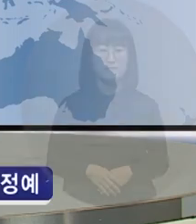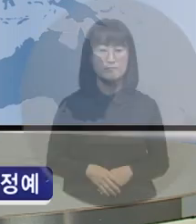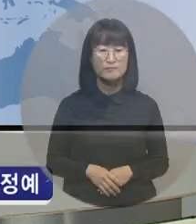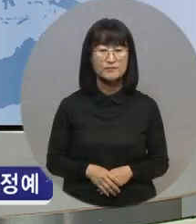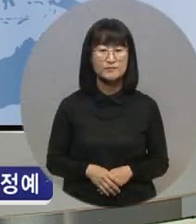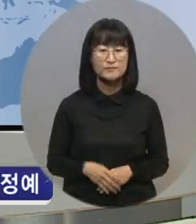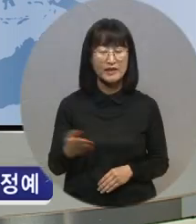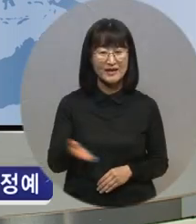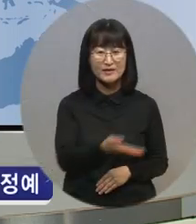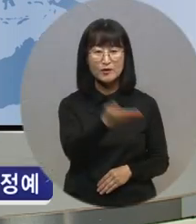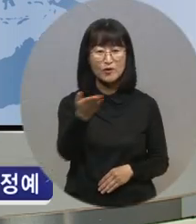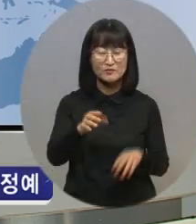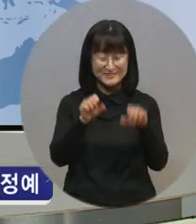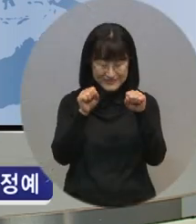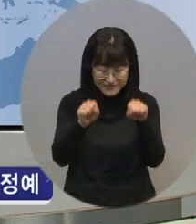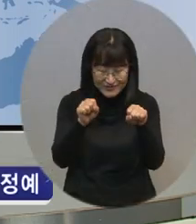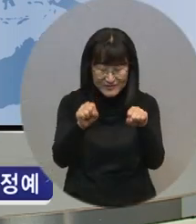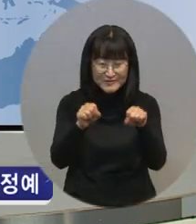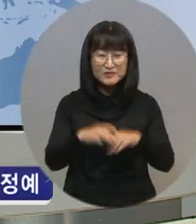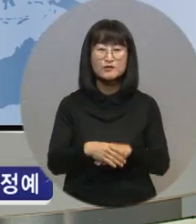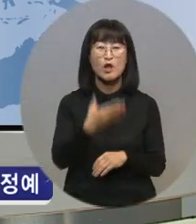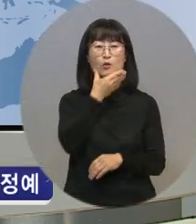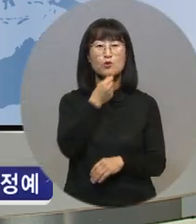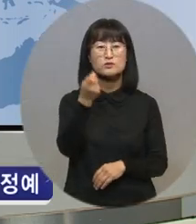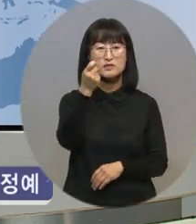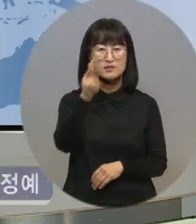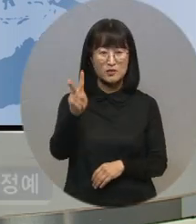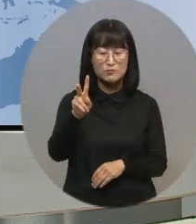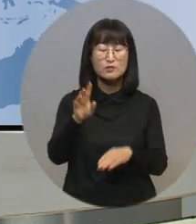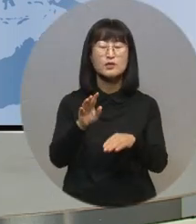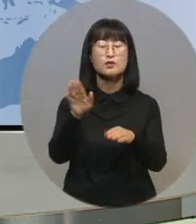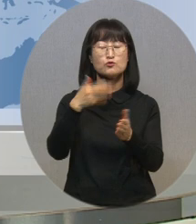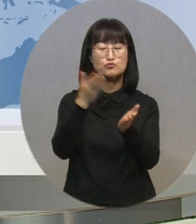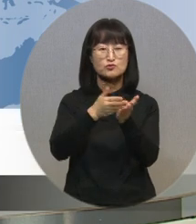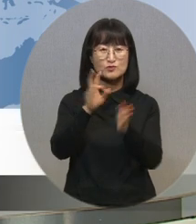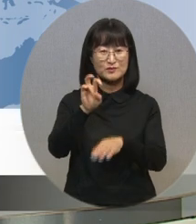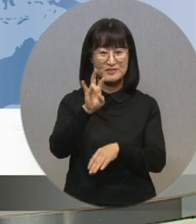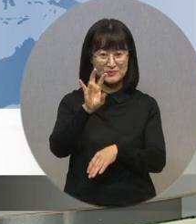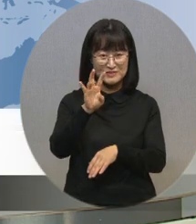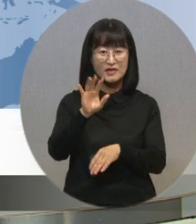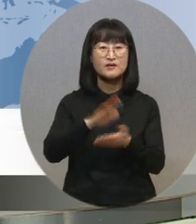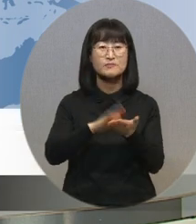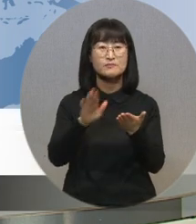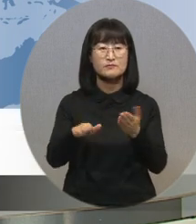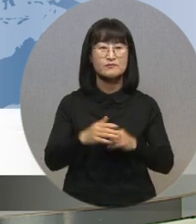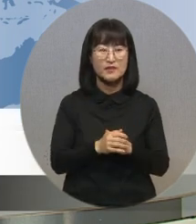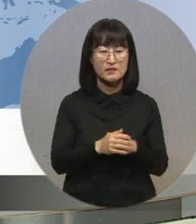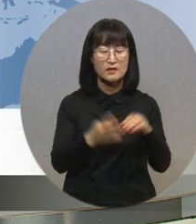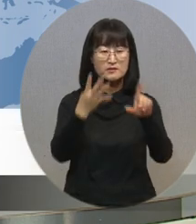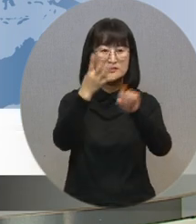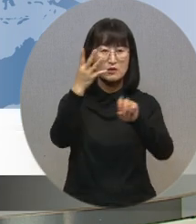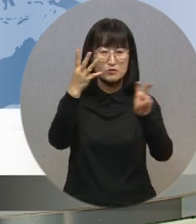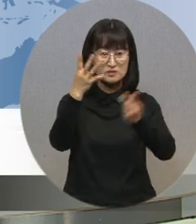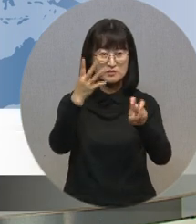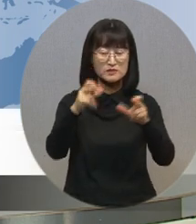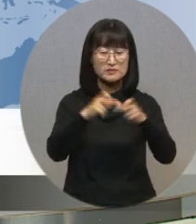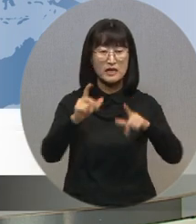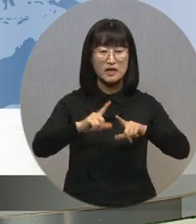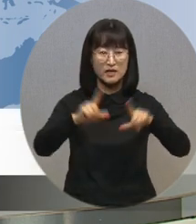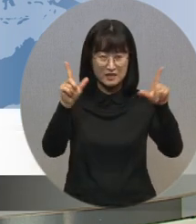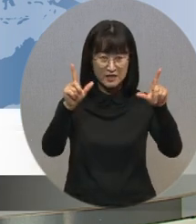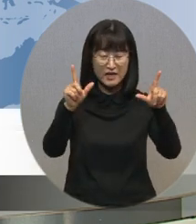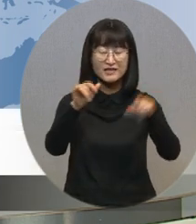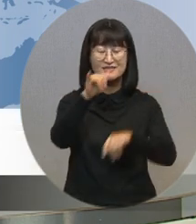시청자 여러분 안녕하십니까? WBC 복지TV 뉴스24입니다. 4월 20일 장애인의 날을 맞이해 다양한